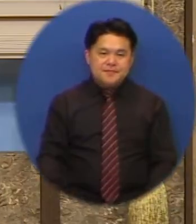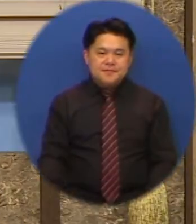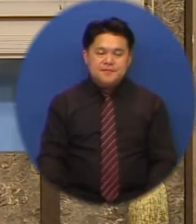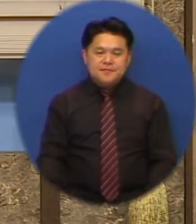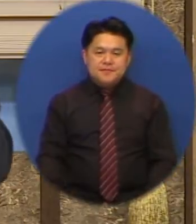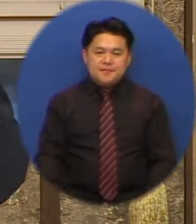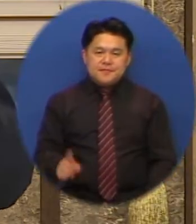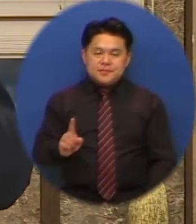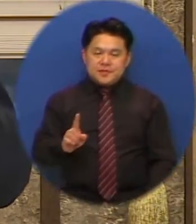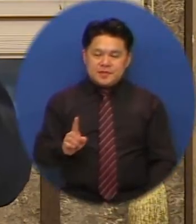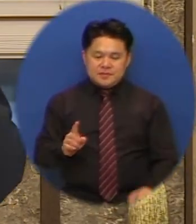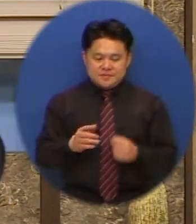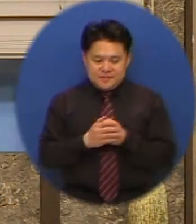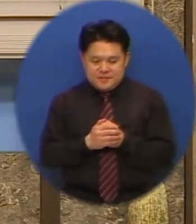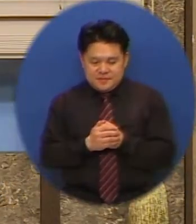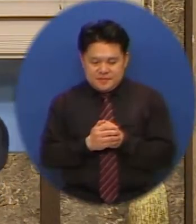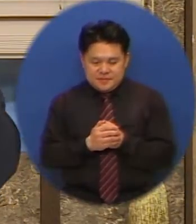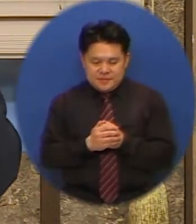뭔가 이렇게